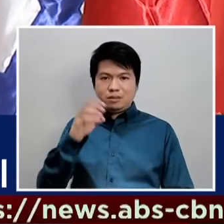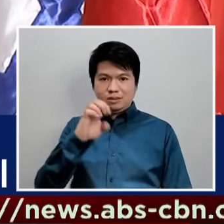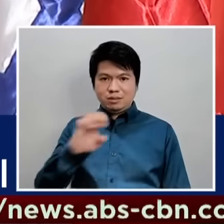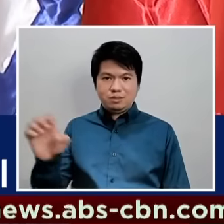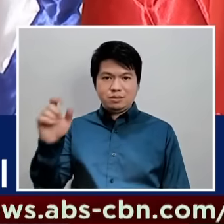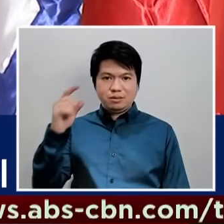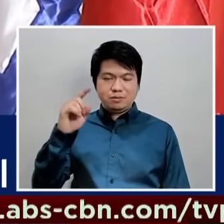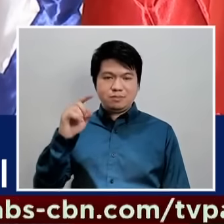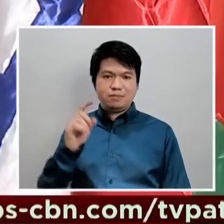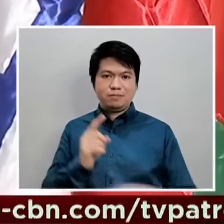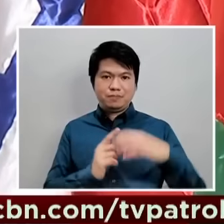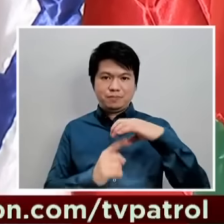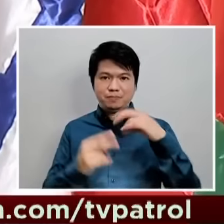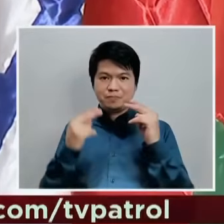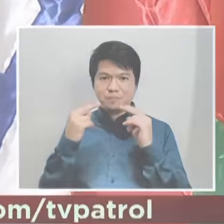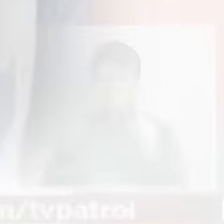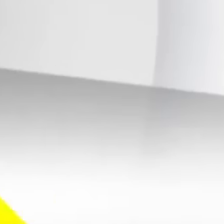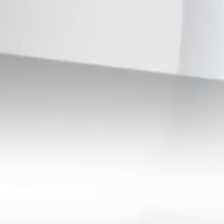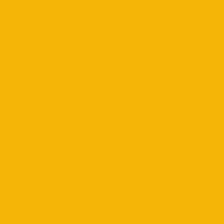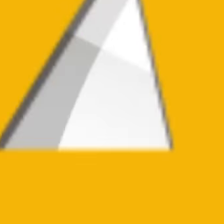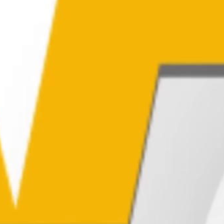ABS-CBN News.